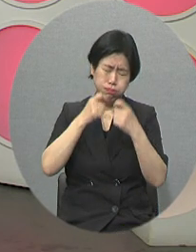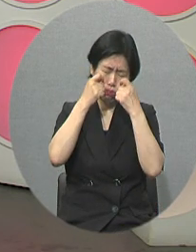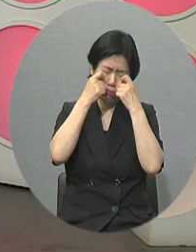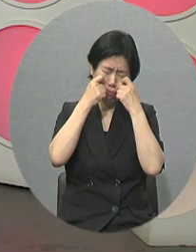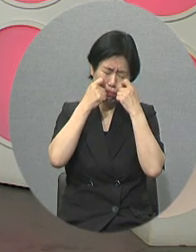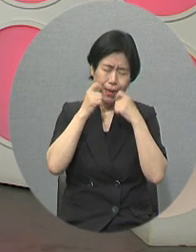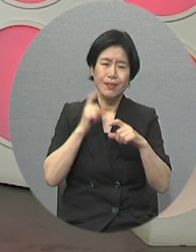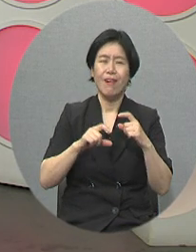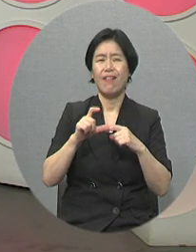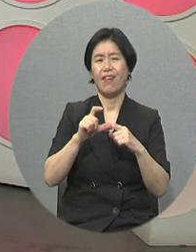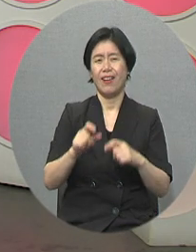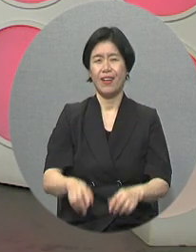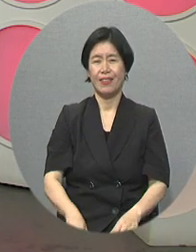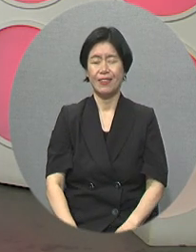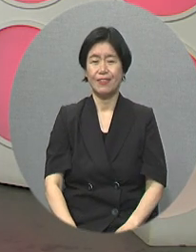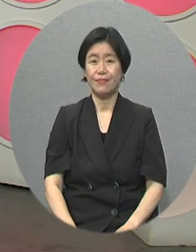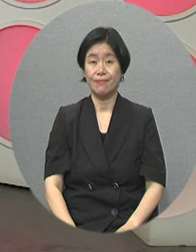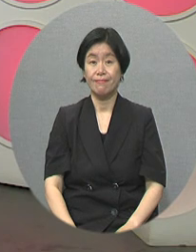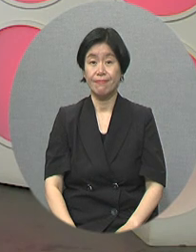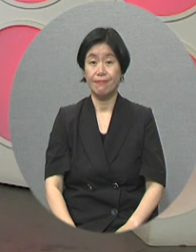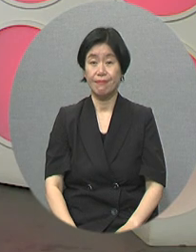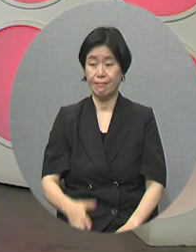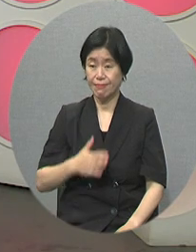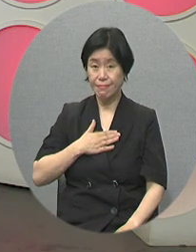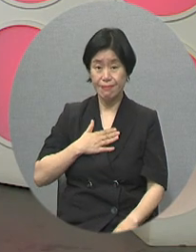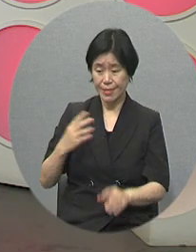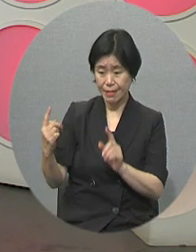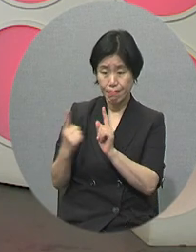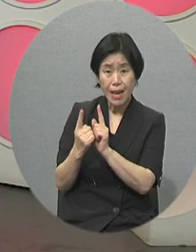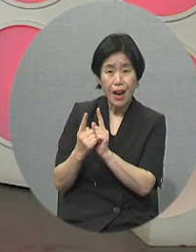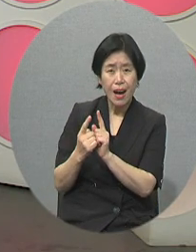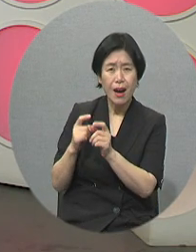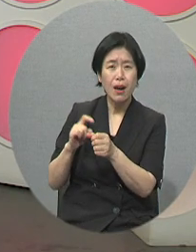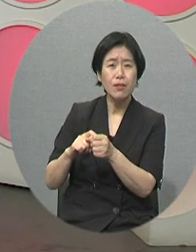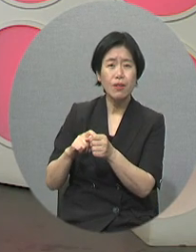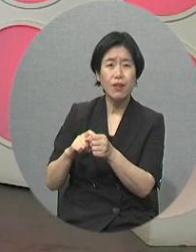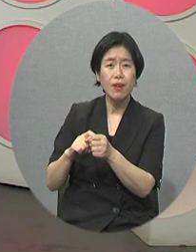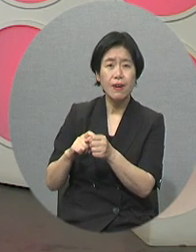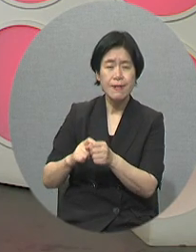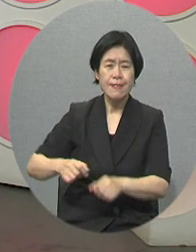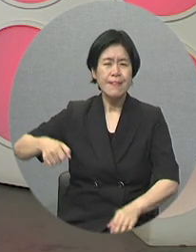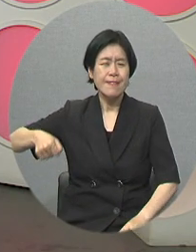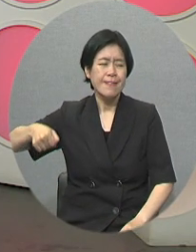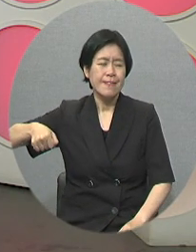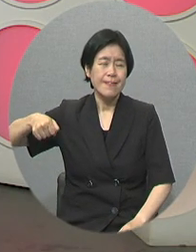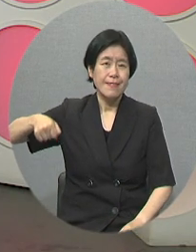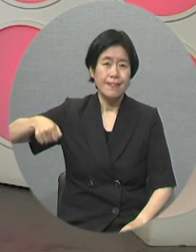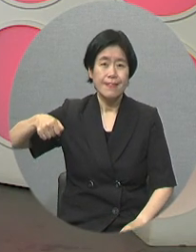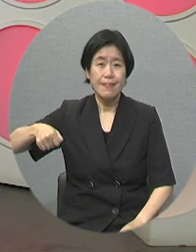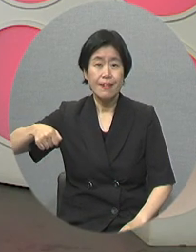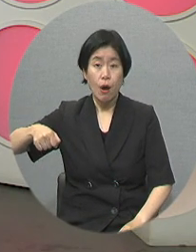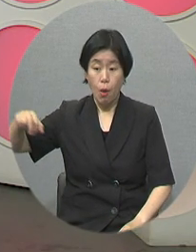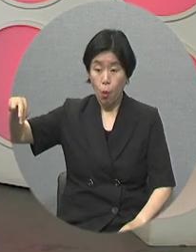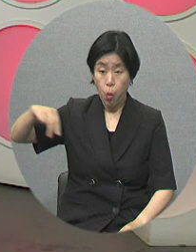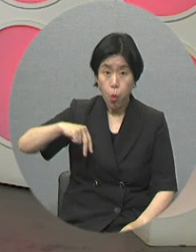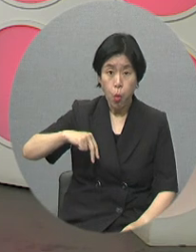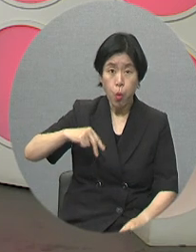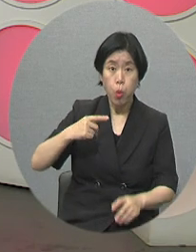수밖에 없었습니다. 아들 면회 오는 동안 김밥이 쉬었다는 사실을 아시는지